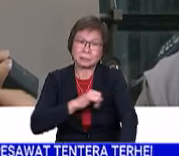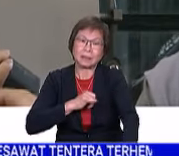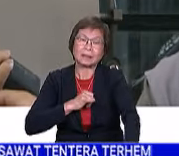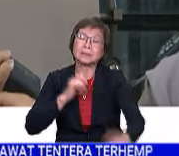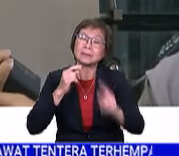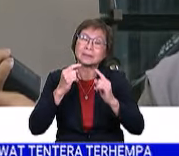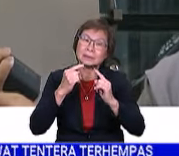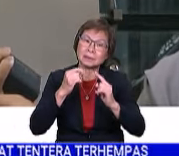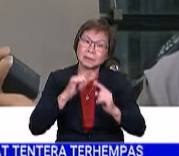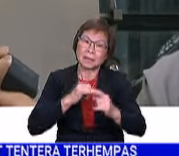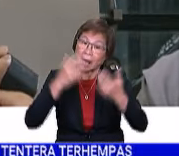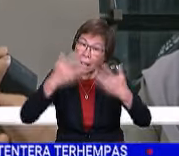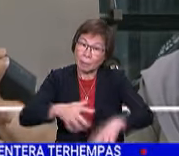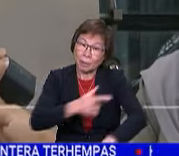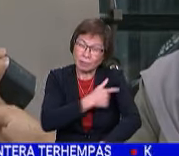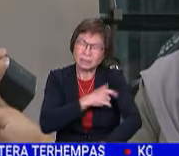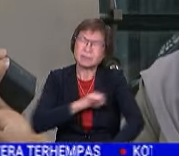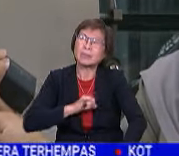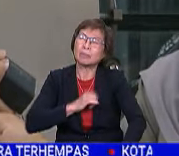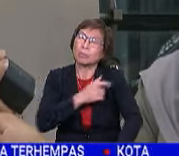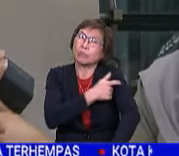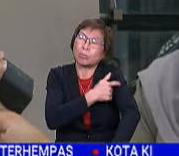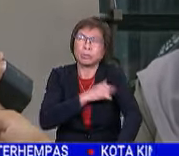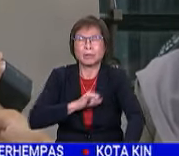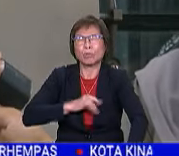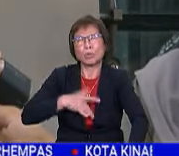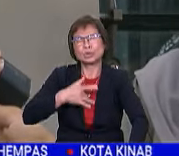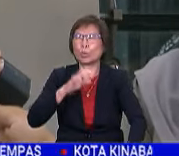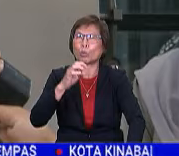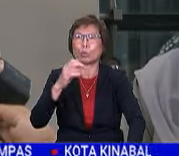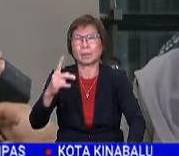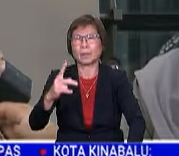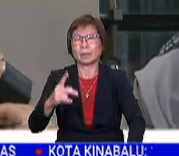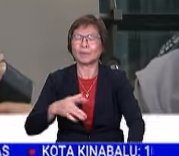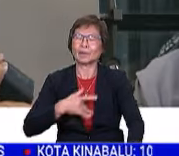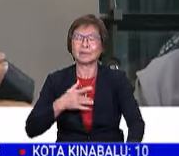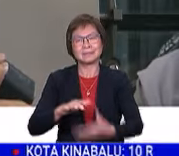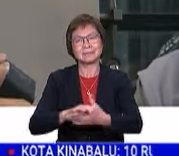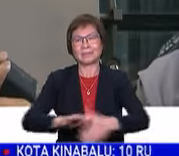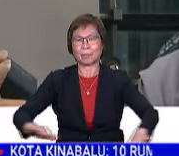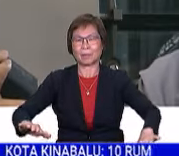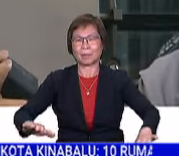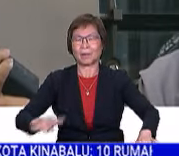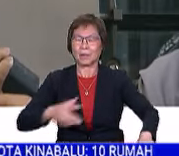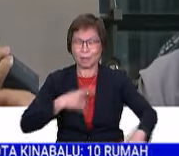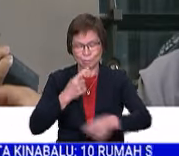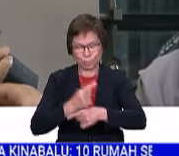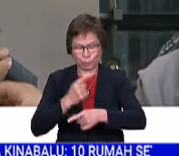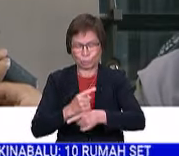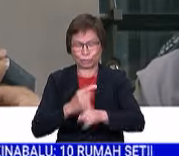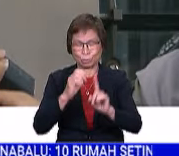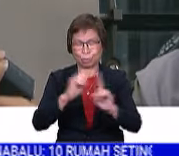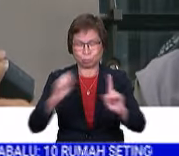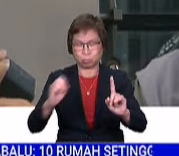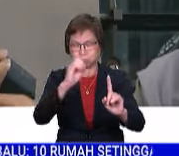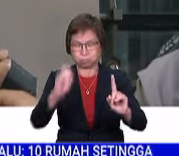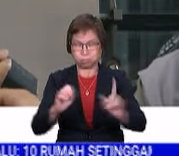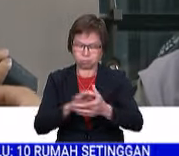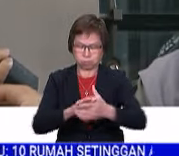adalah saya rasa okey lah, sudah macam secure lah, betul-betul secure sini.